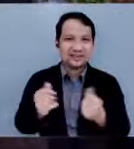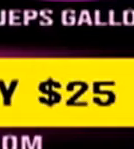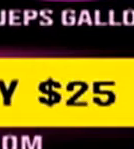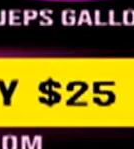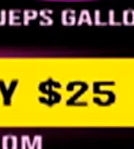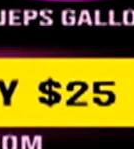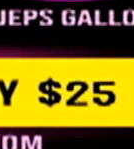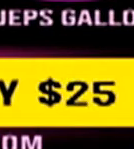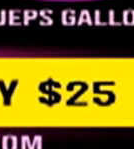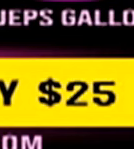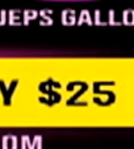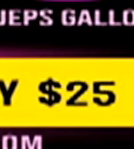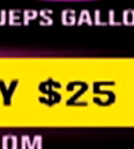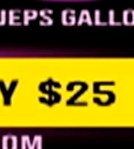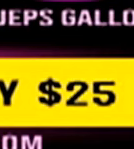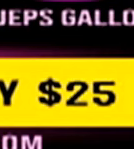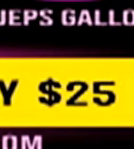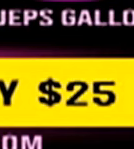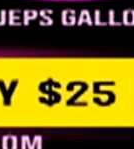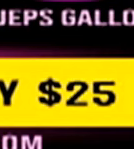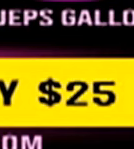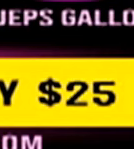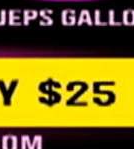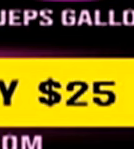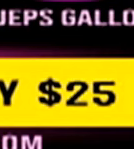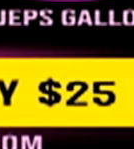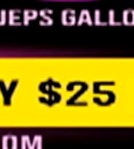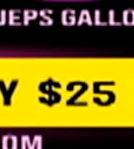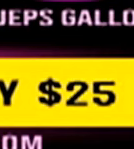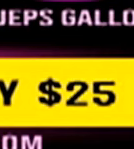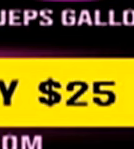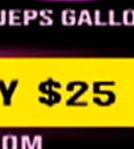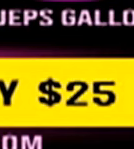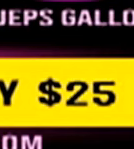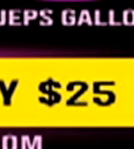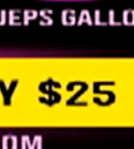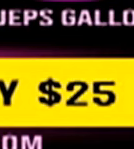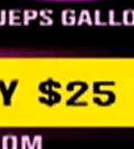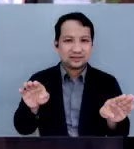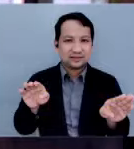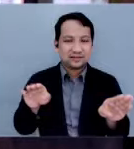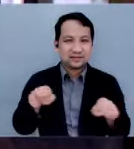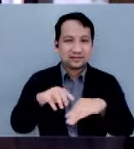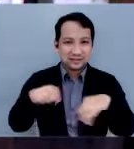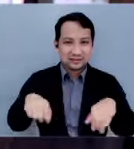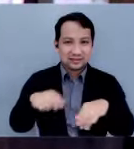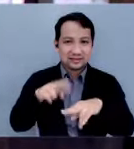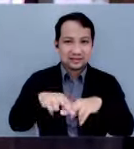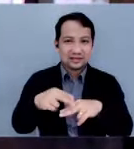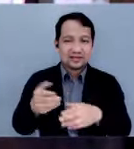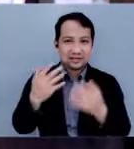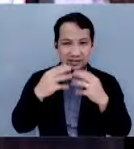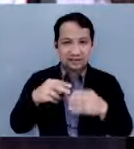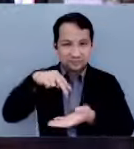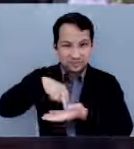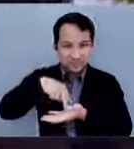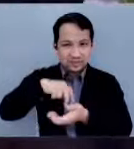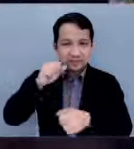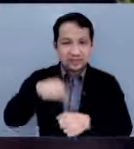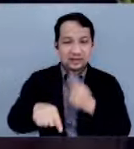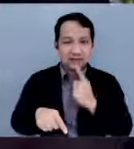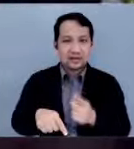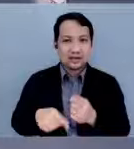March 25 and 26 po na sold out. Binuksan namin pero stool na lang po available at pwede po kayong nakatayo. Totoo po yun. Okay. Dahil